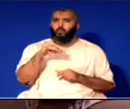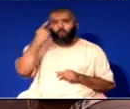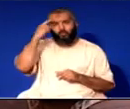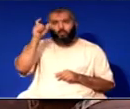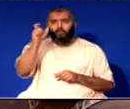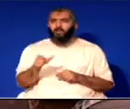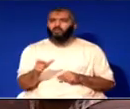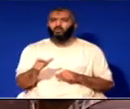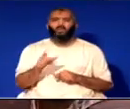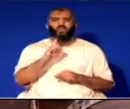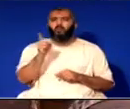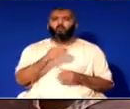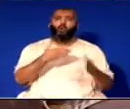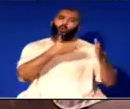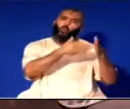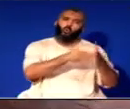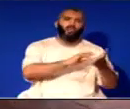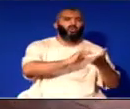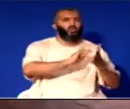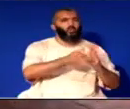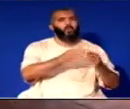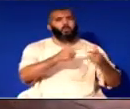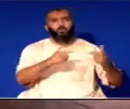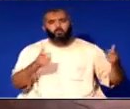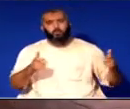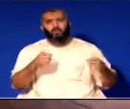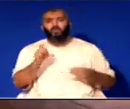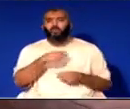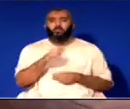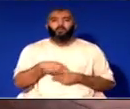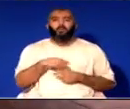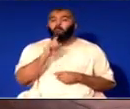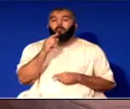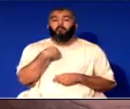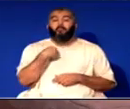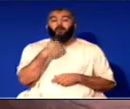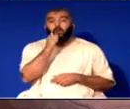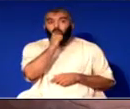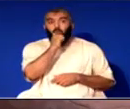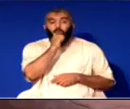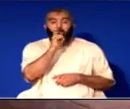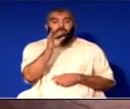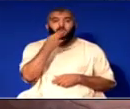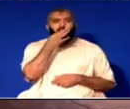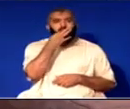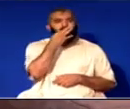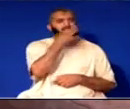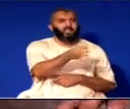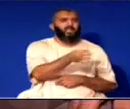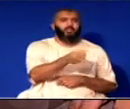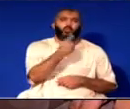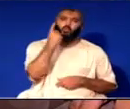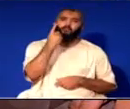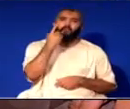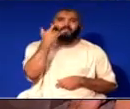سبحانه وتعالى أن يلهمنا أن لا نتحدث ولا نتكلم إلا فيما يعنينا وما يفيدنا في دنيانا وآخرتنا